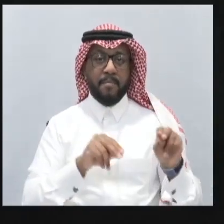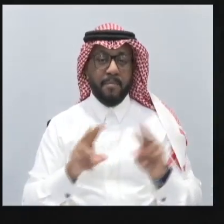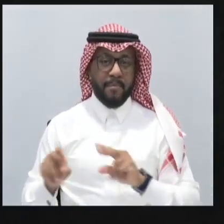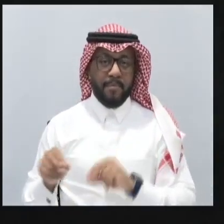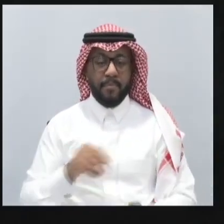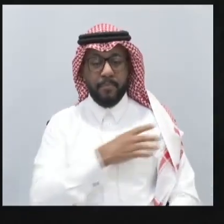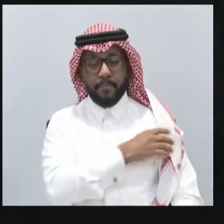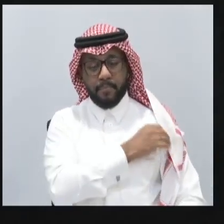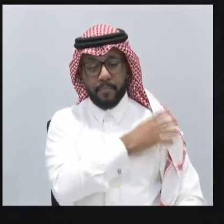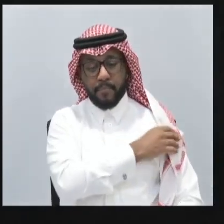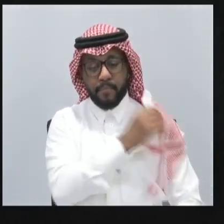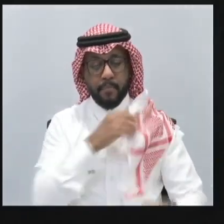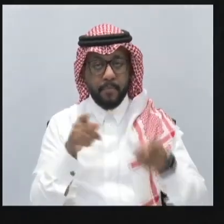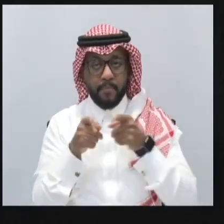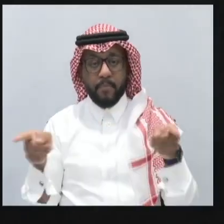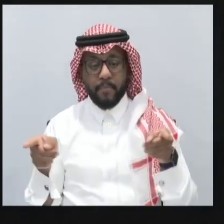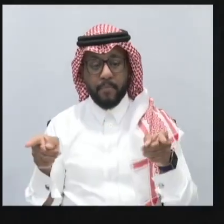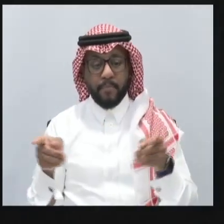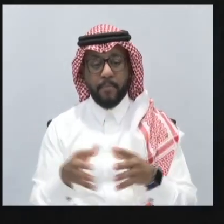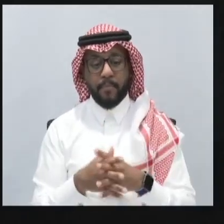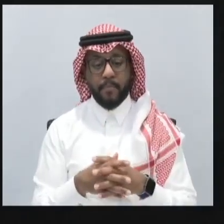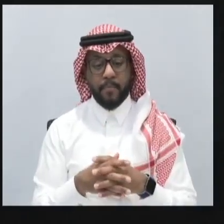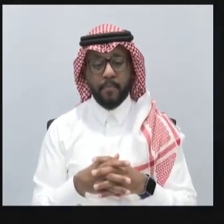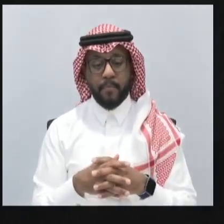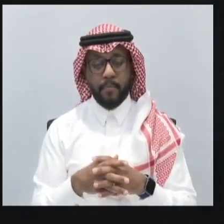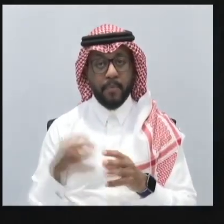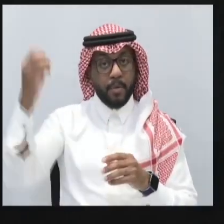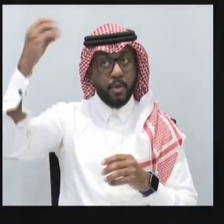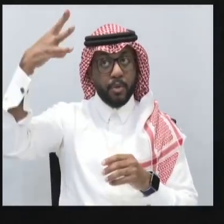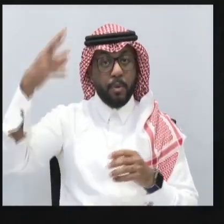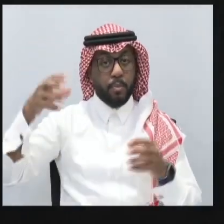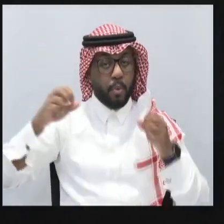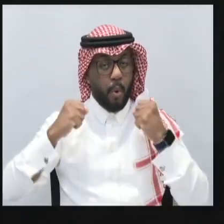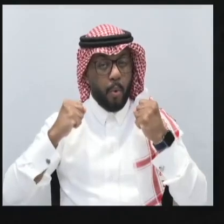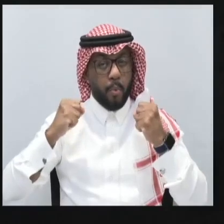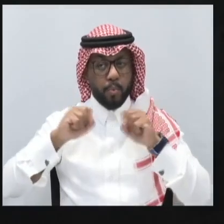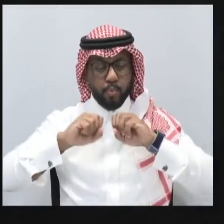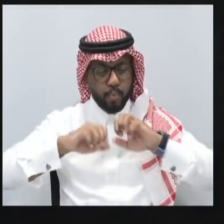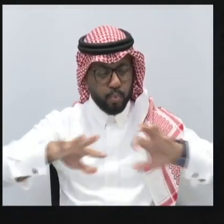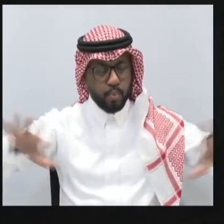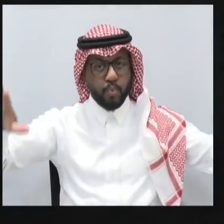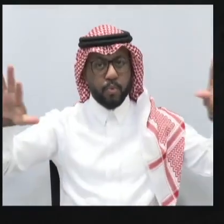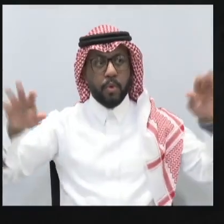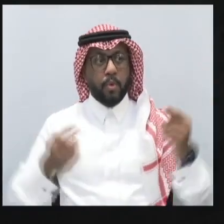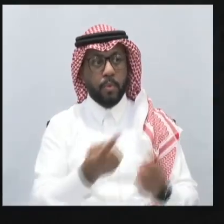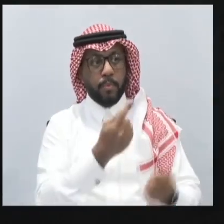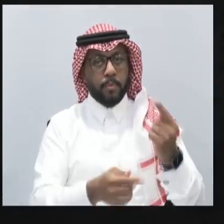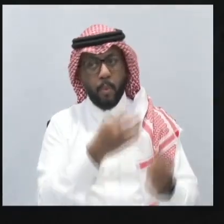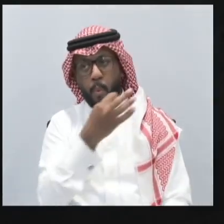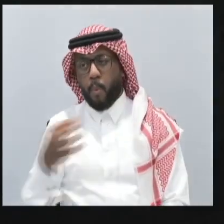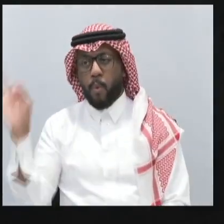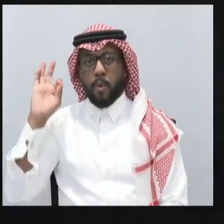هذا شريط الطاقه اكثر شيء الشمس ماده الارض بالطاقه استفاد من الطاقه